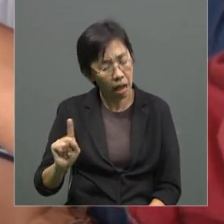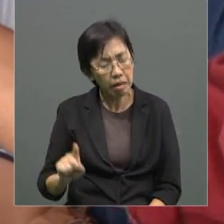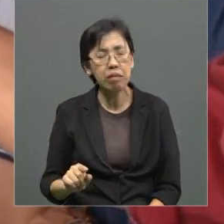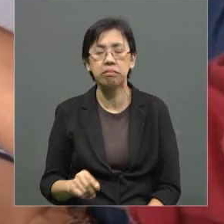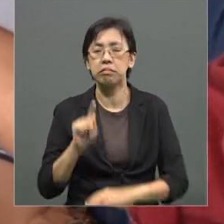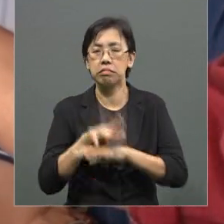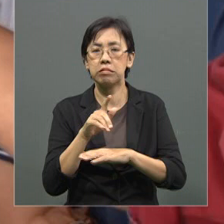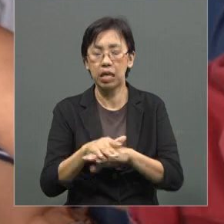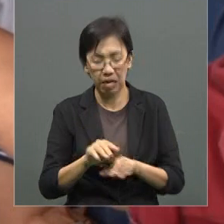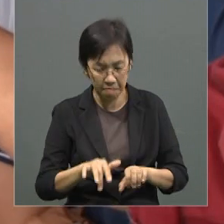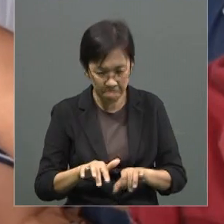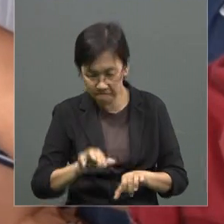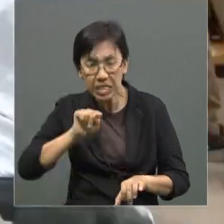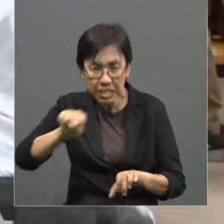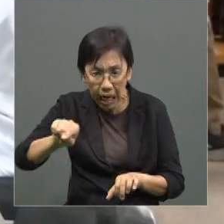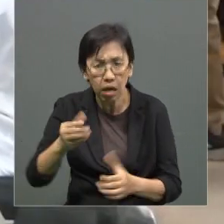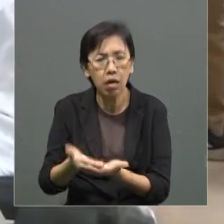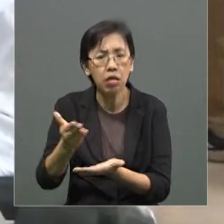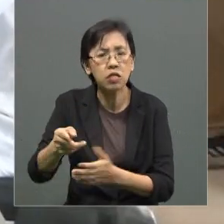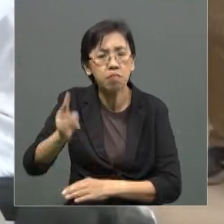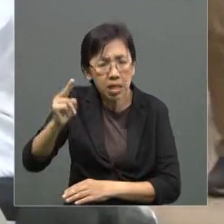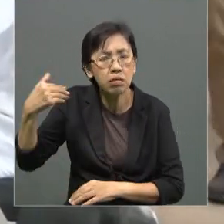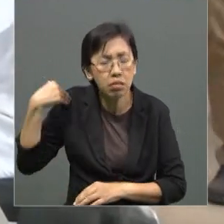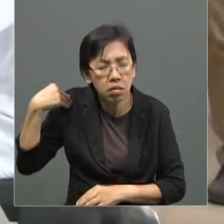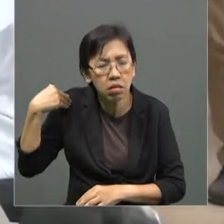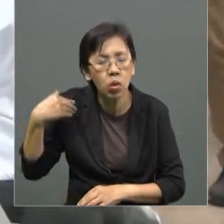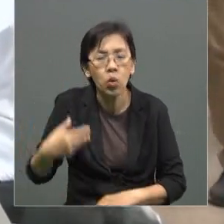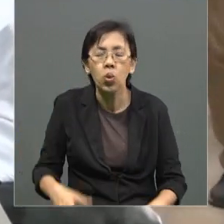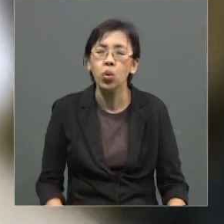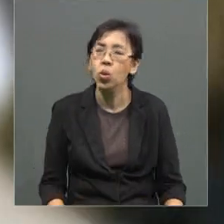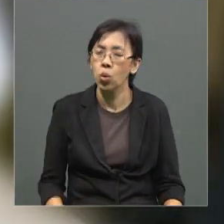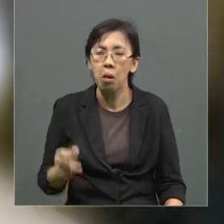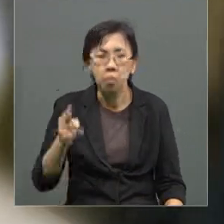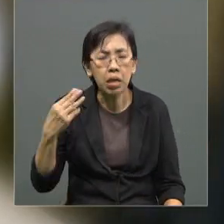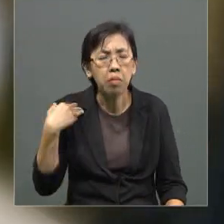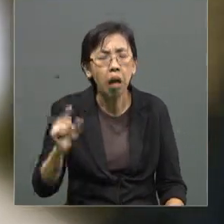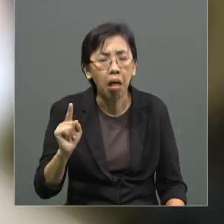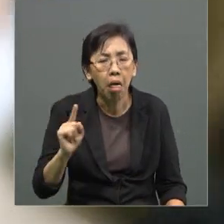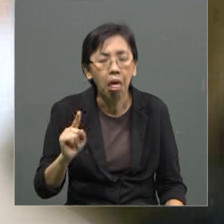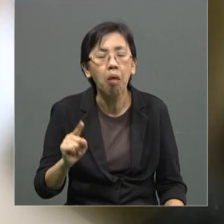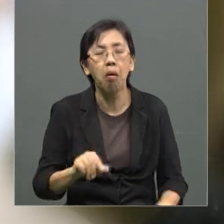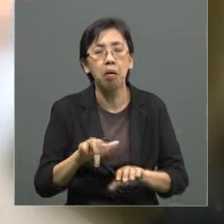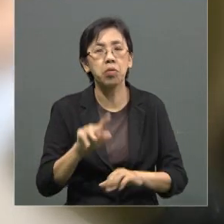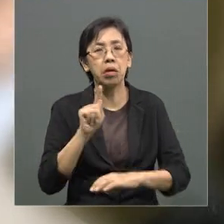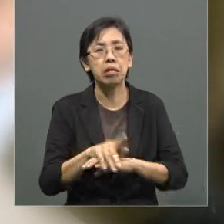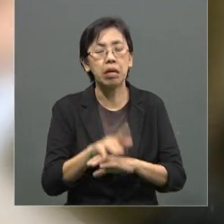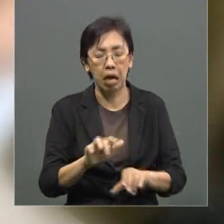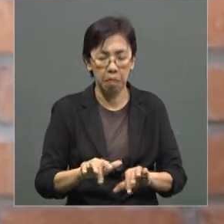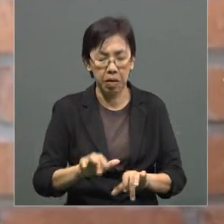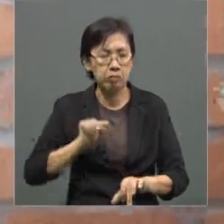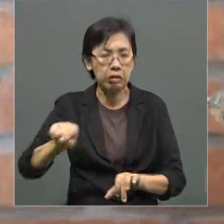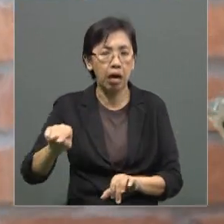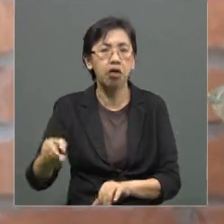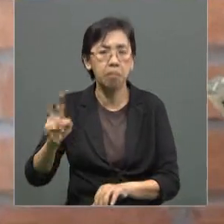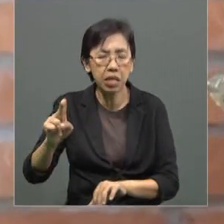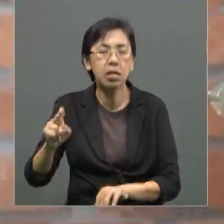เน็ต นี่เห็นไหมฮะมันง่ายๆอย่างนี้เลยเขามีปืนได้ยังไงเขาสั่งจากในอินเทอร์เน็ตขณะที่ทางด้านต